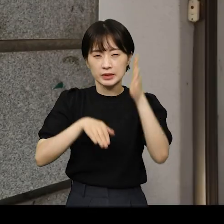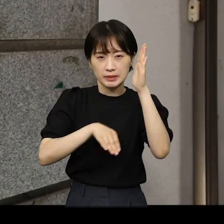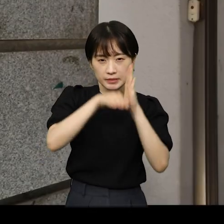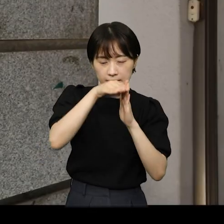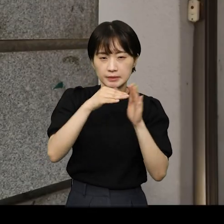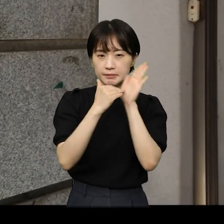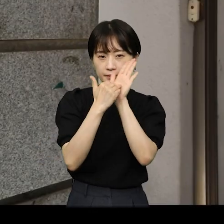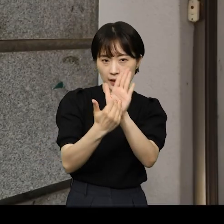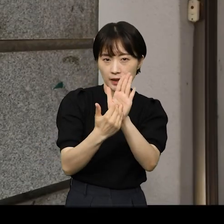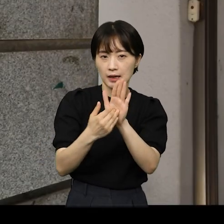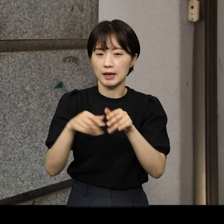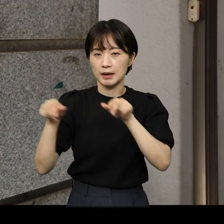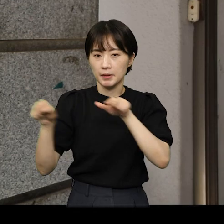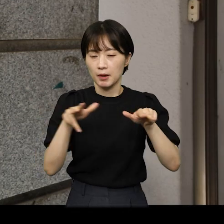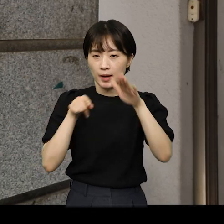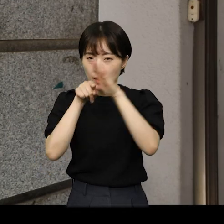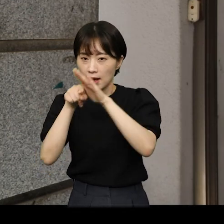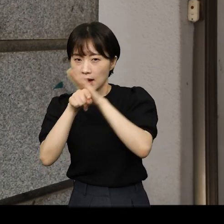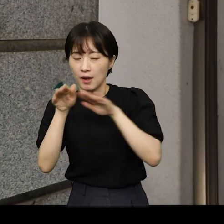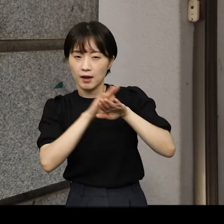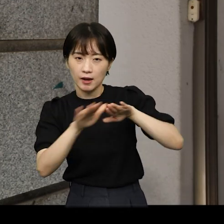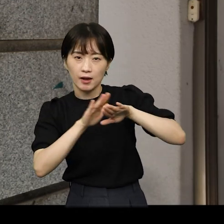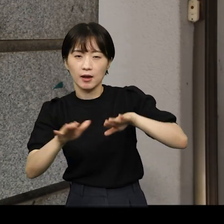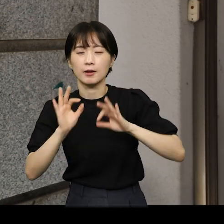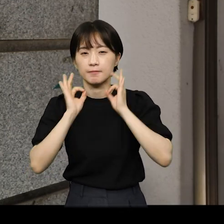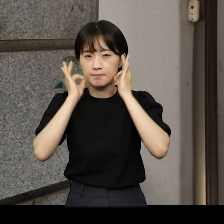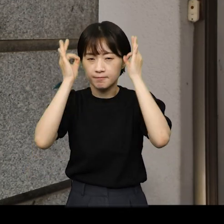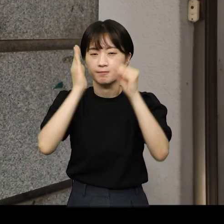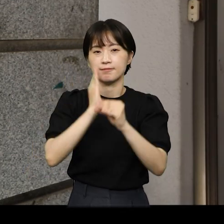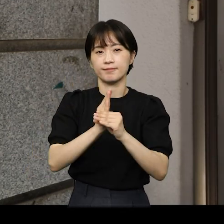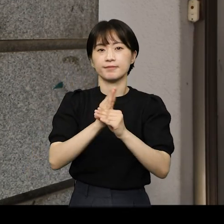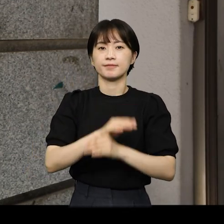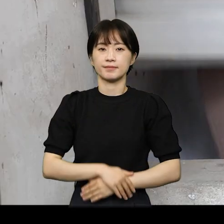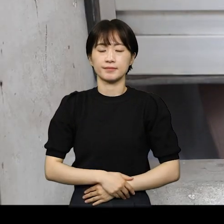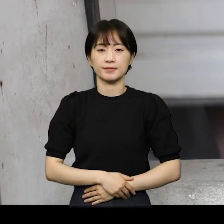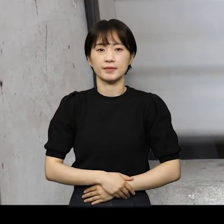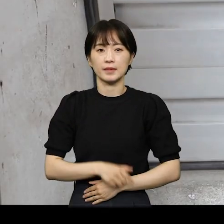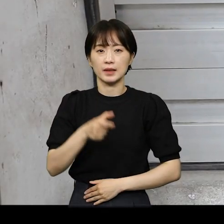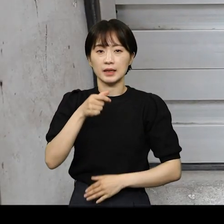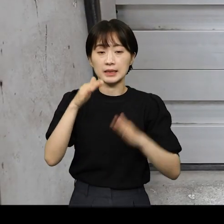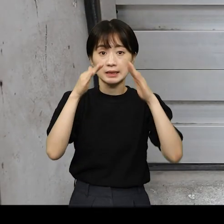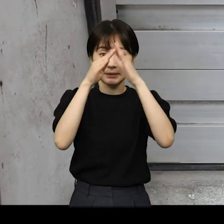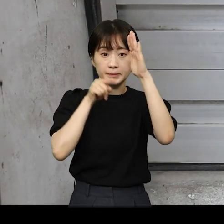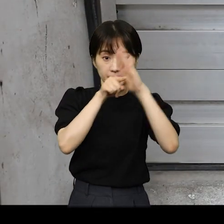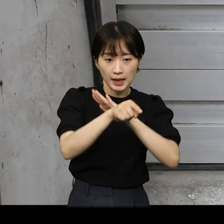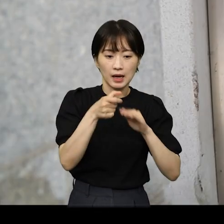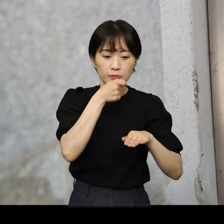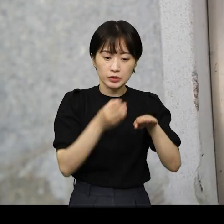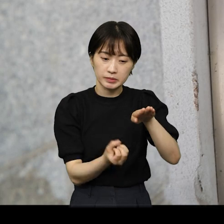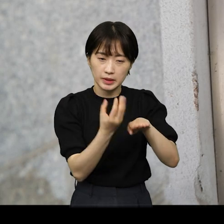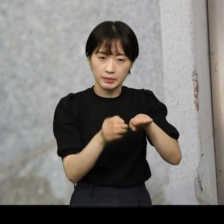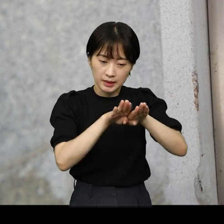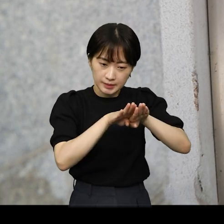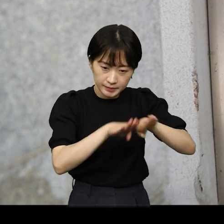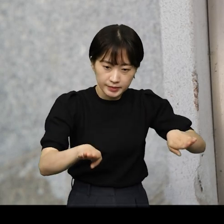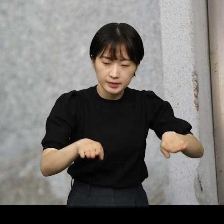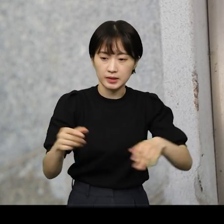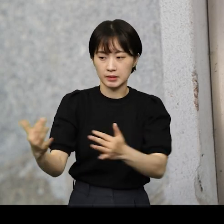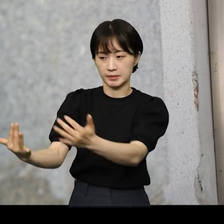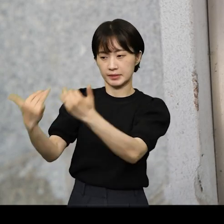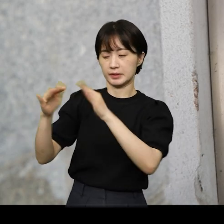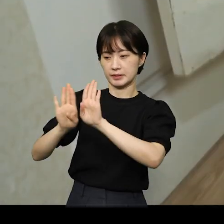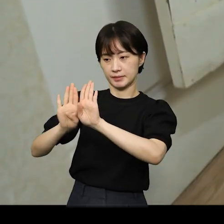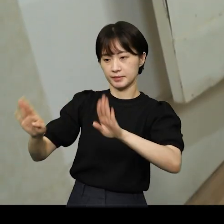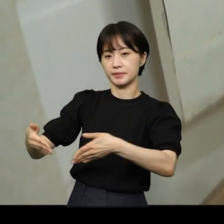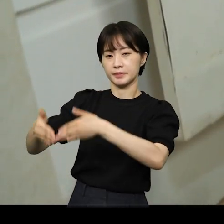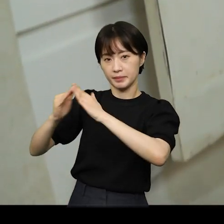침수 예방 및 현장 대응을 빈틈없이 지켜나가고 있습니다. 또한 침수 방지 시설이 설치된 가정의